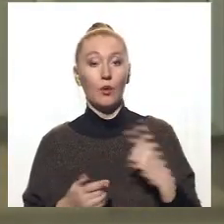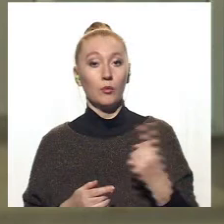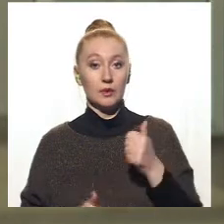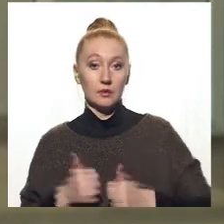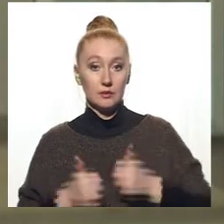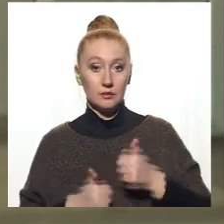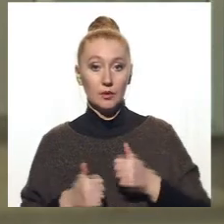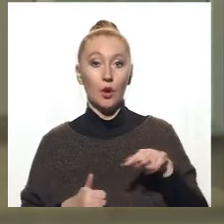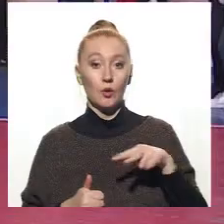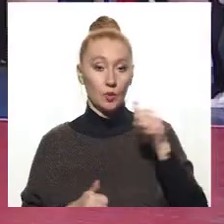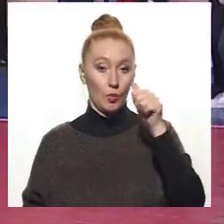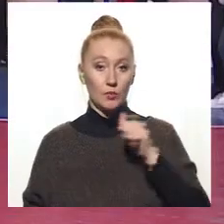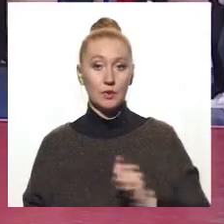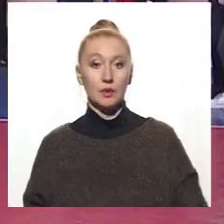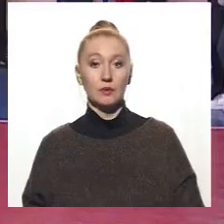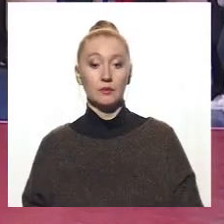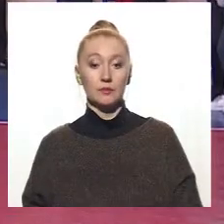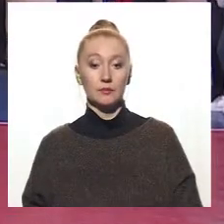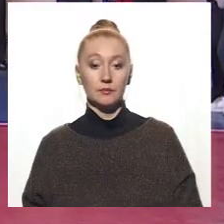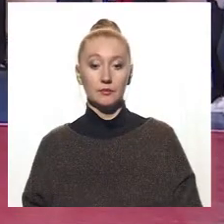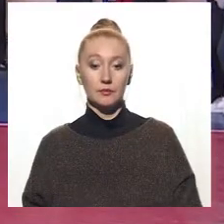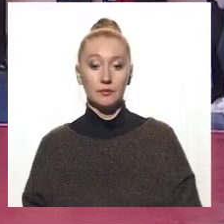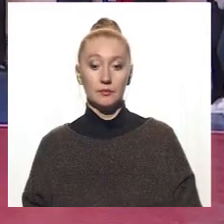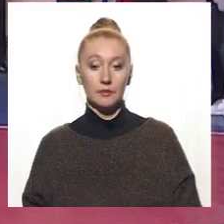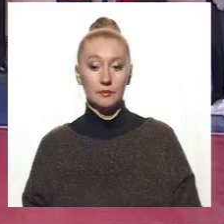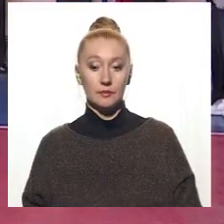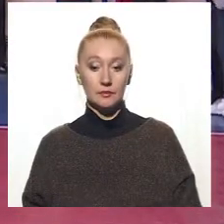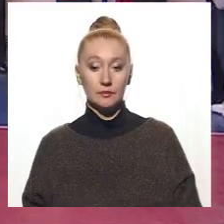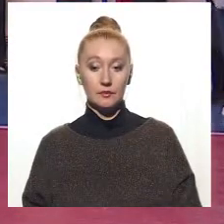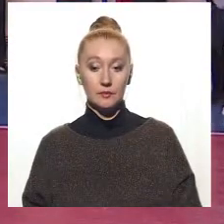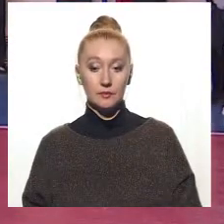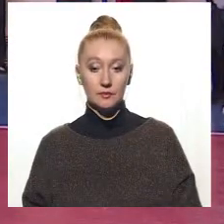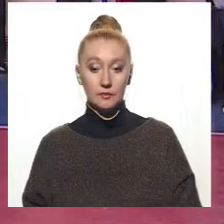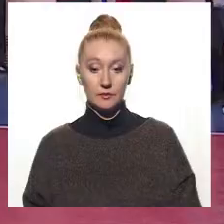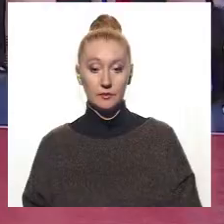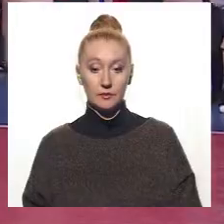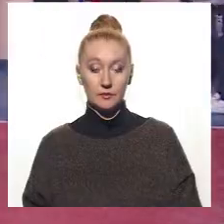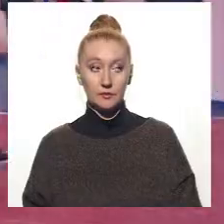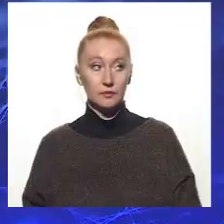обласних змаганнях у лютому місяці. Крістіна Погрібна, Олександр Шалдибін. Новини на Суспільному. Дніпро.